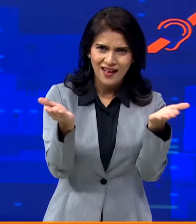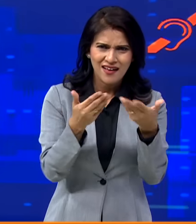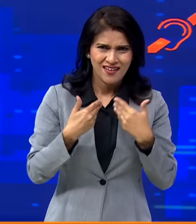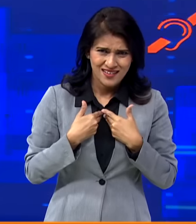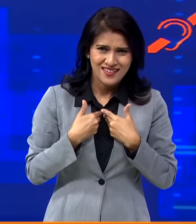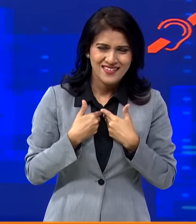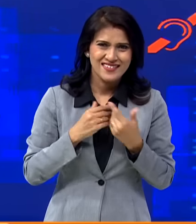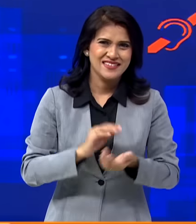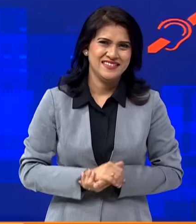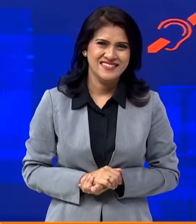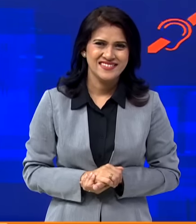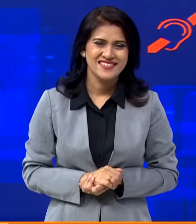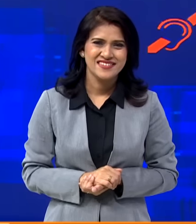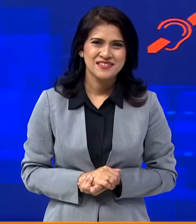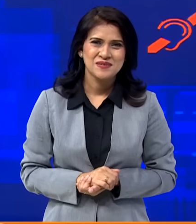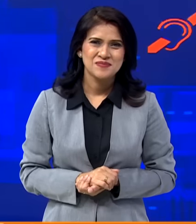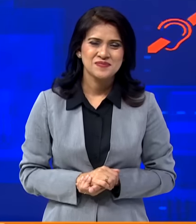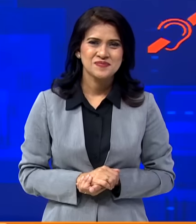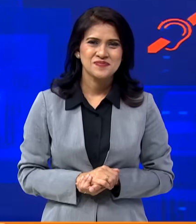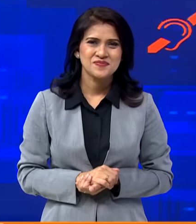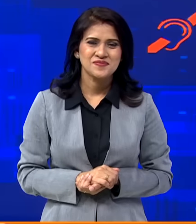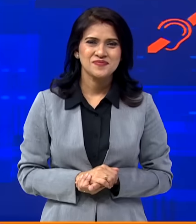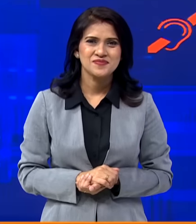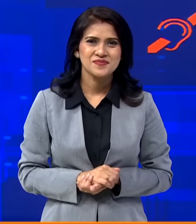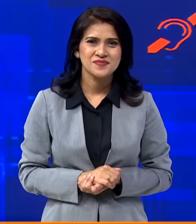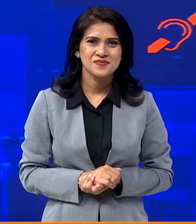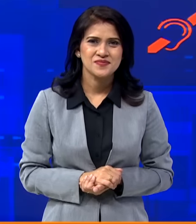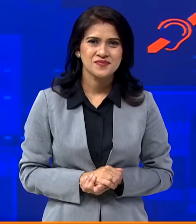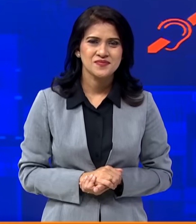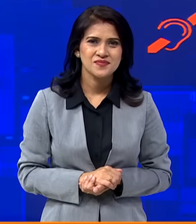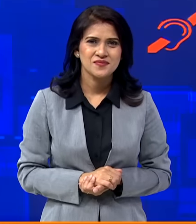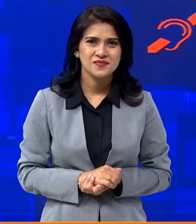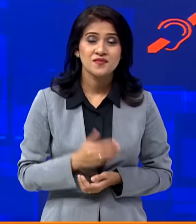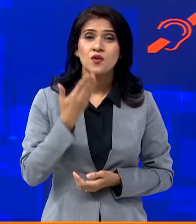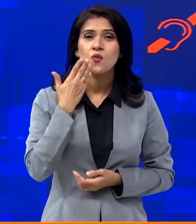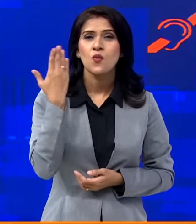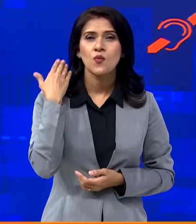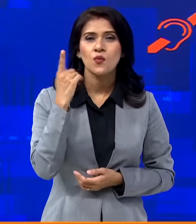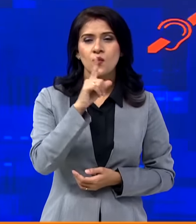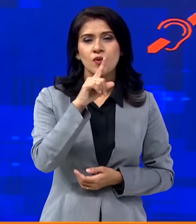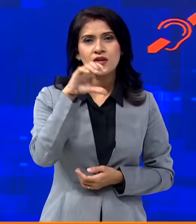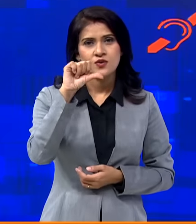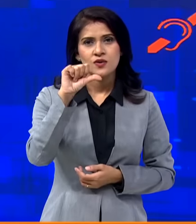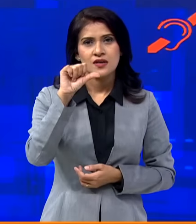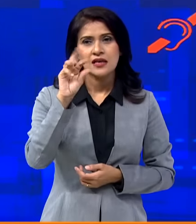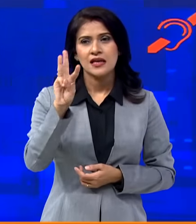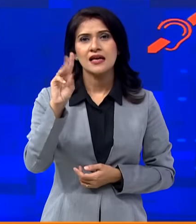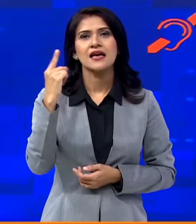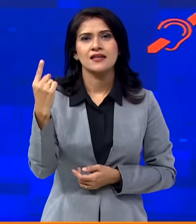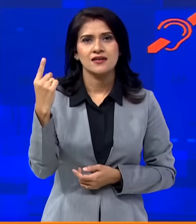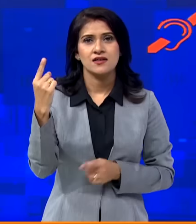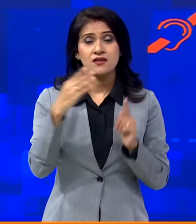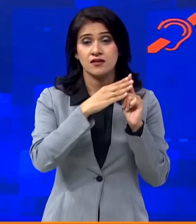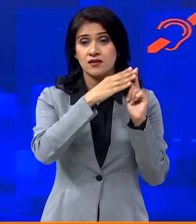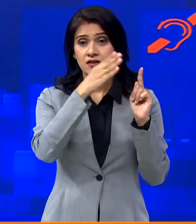हैं अच्छा यह बताओ रजत जी 1931 से लेकर 2022 तक कांग्रेस